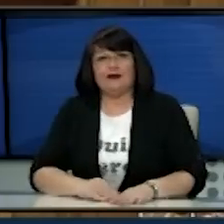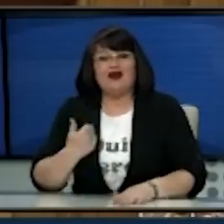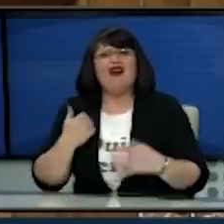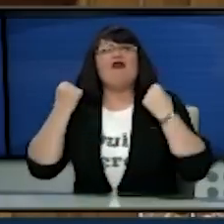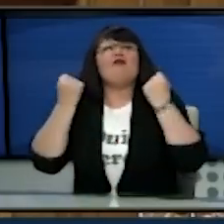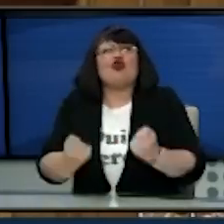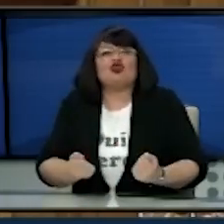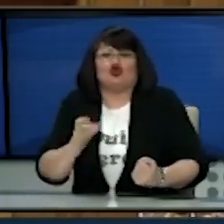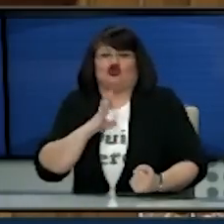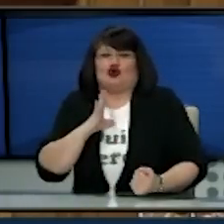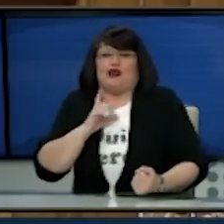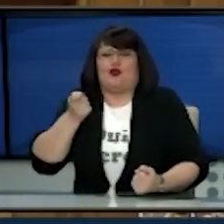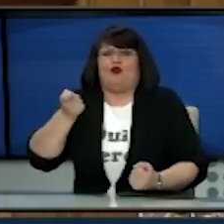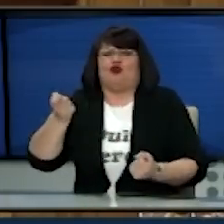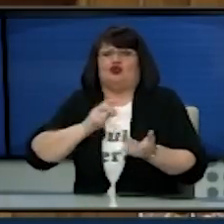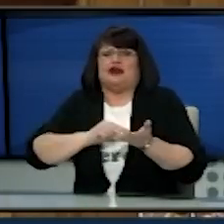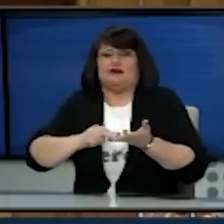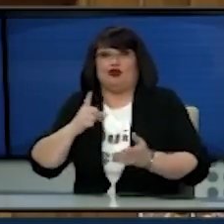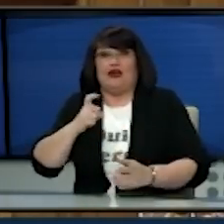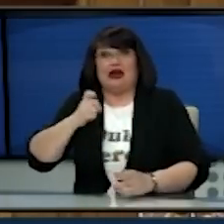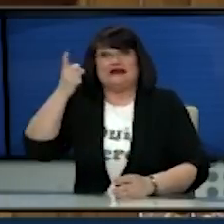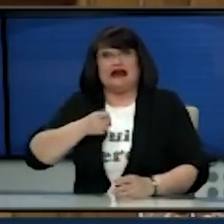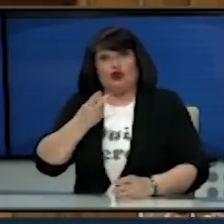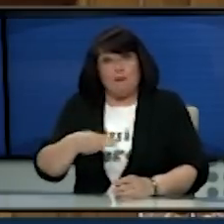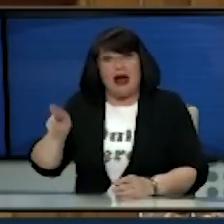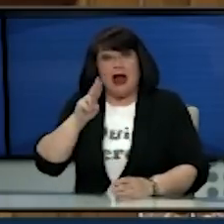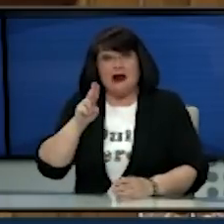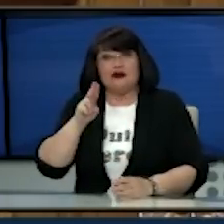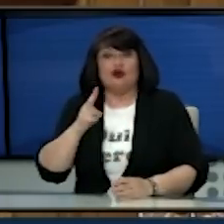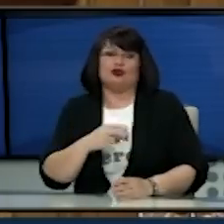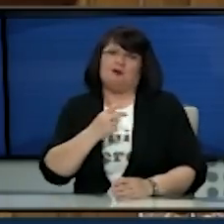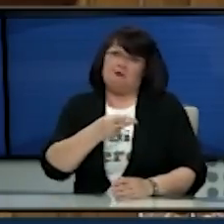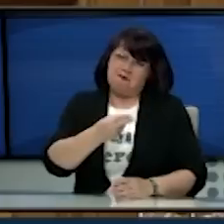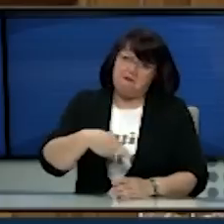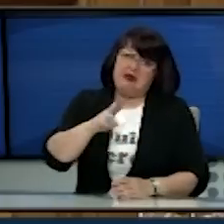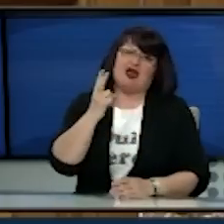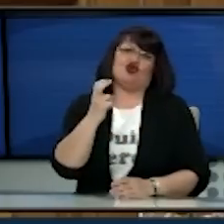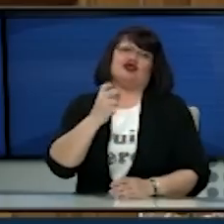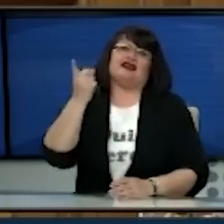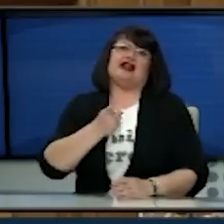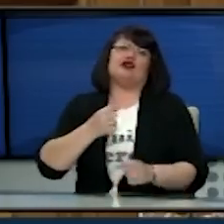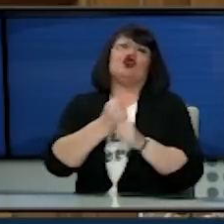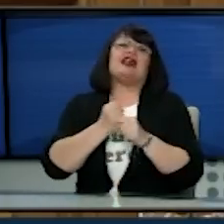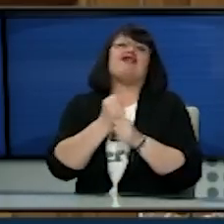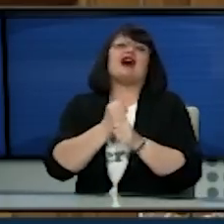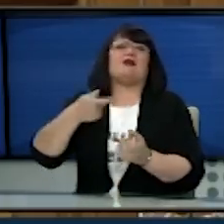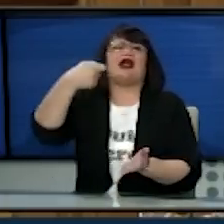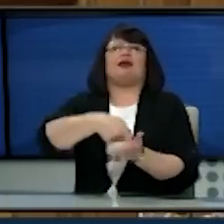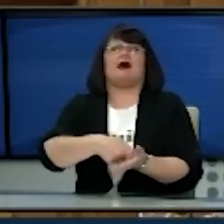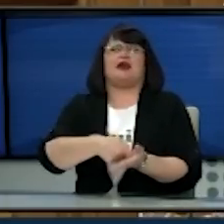στον ασφαλισμένο άλλο ένα 10% που θα γίνει 20% στη συμμετοχή στη φαρμακευτική